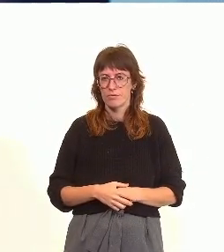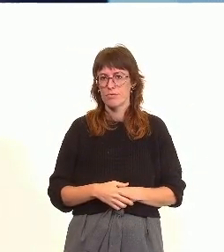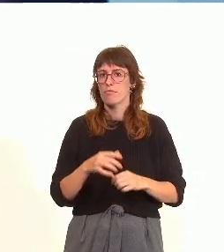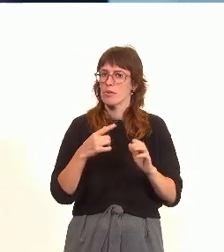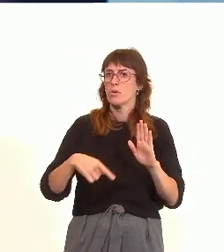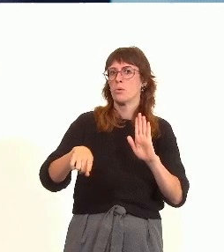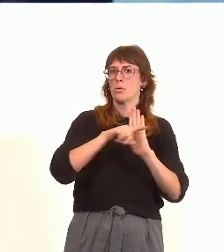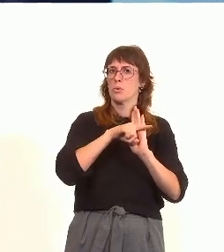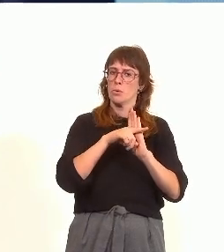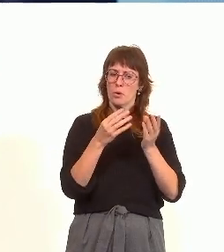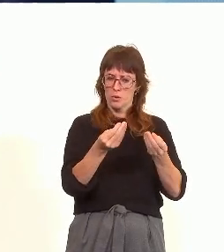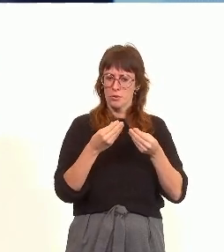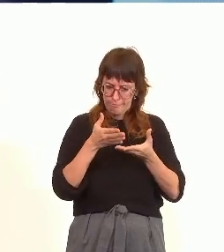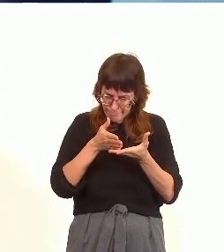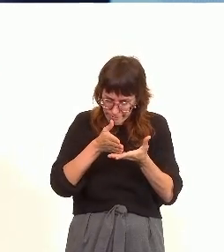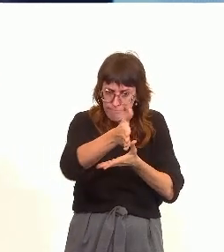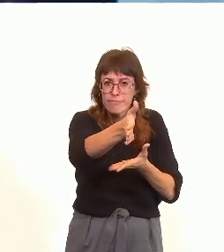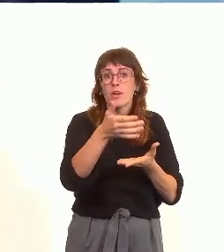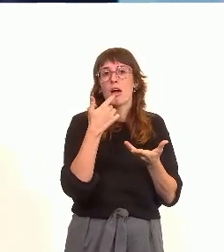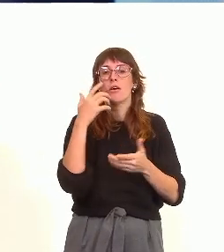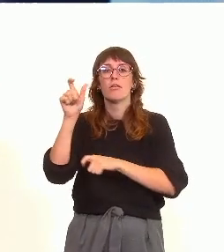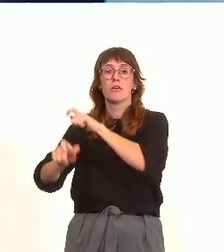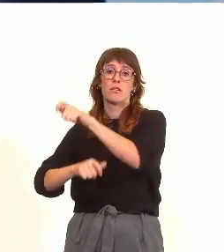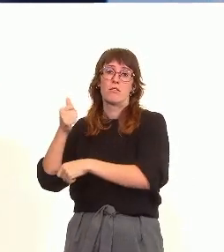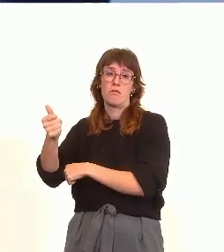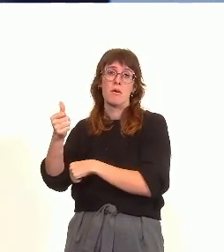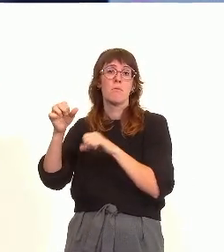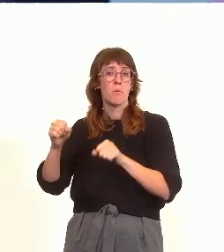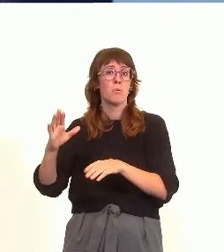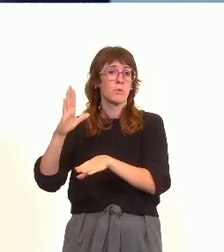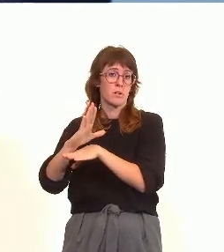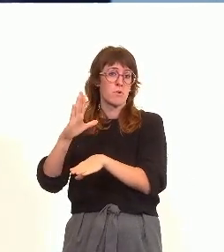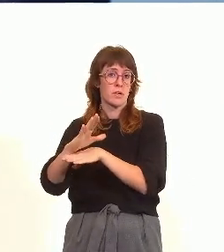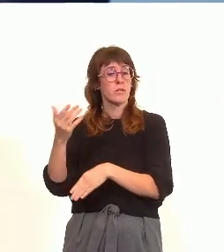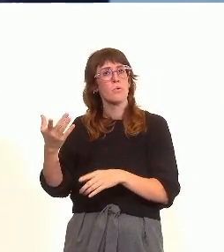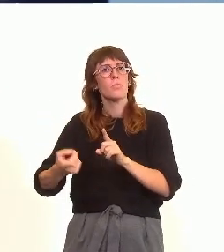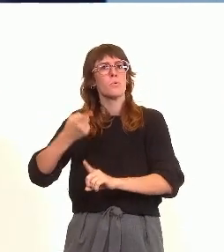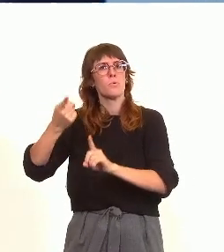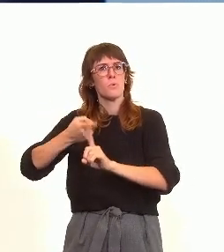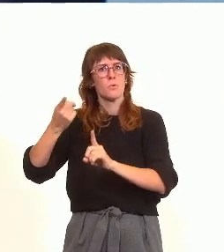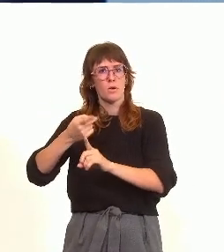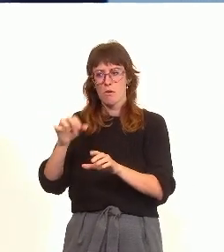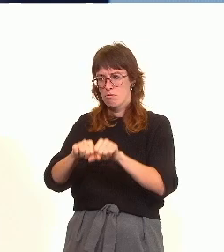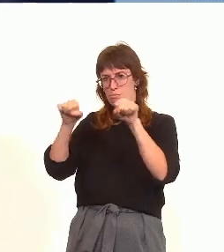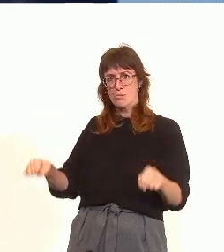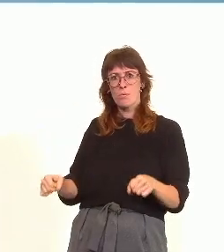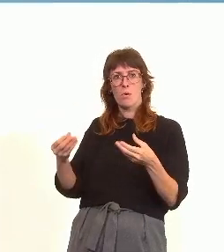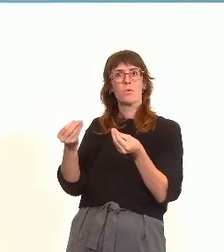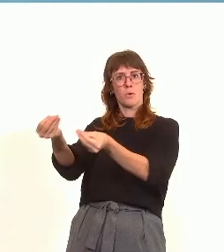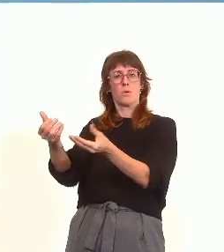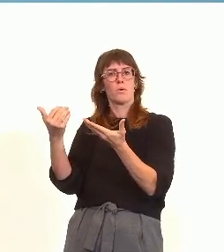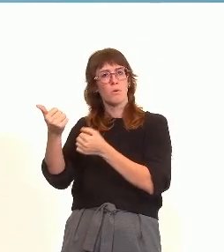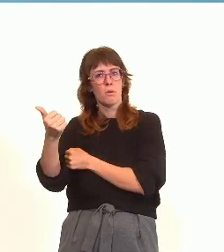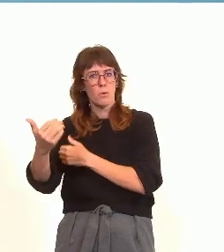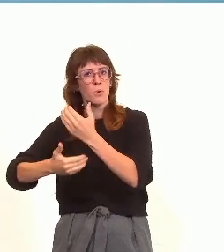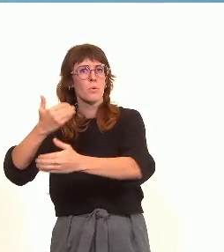auront la chance de témoigner aujourd'hui. Et on voit que ce droit à l'autodétermination, ce pouvoir d'agir qui est confié aux personnes, c'est vraiment un changement dans la